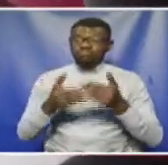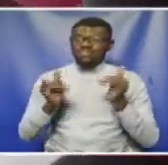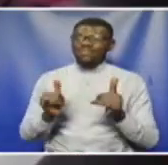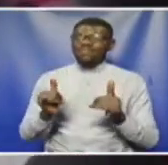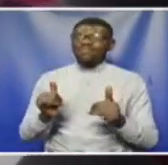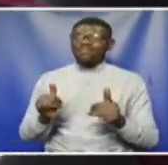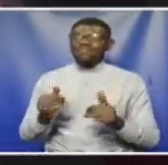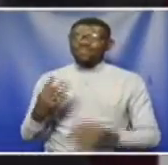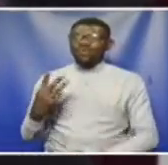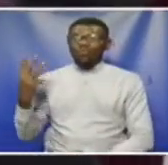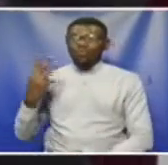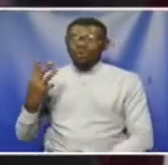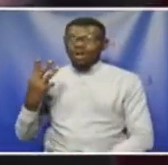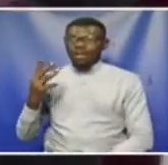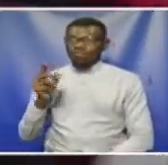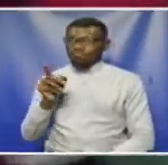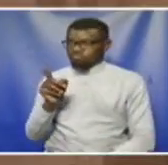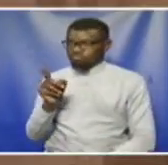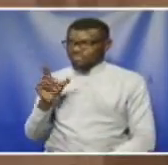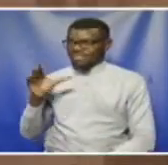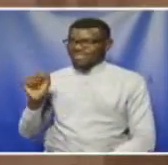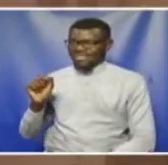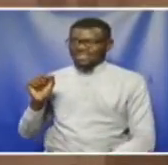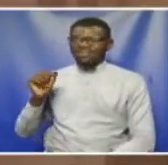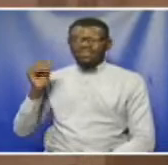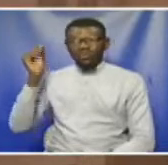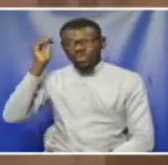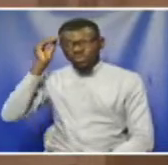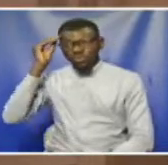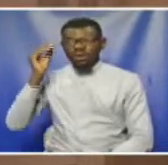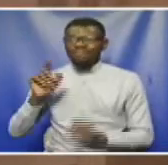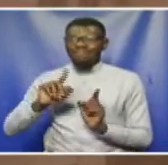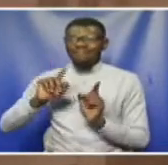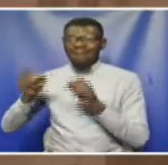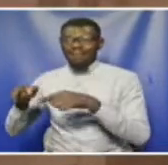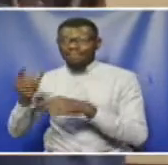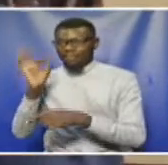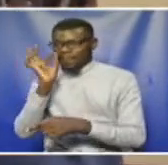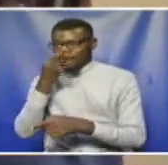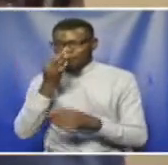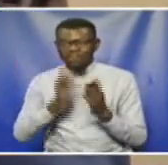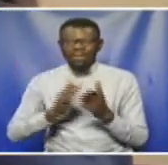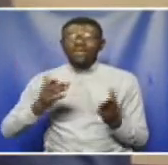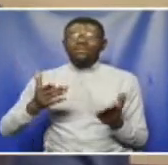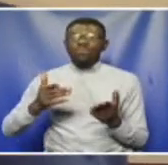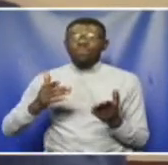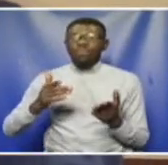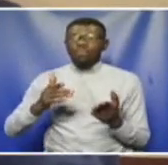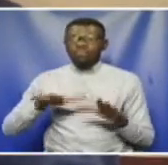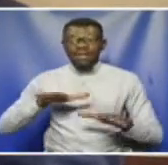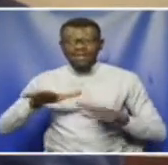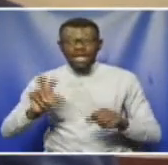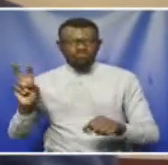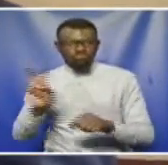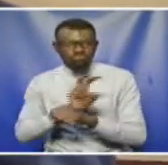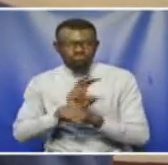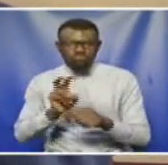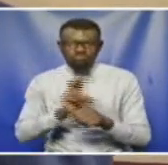wa elimu Profesa George Magoha alizuru kaunti za Nyeri na Kirinyaga kukagua hatua zilizopigwa. Aidha, Magoha alidokeza